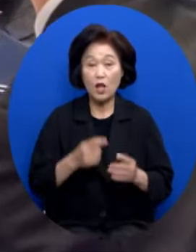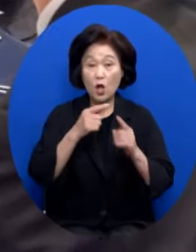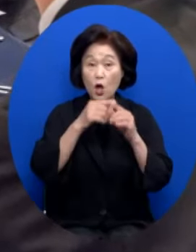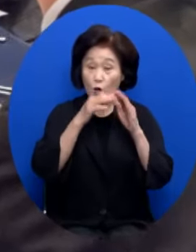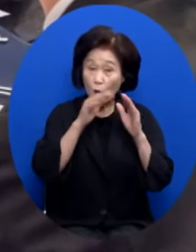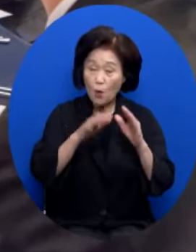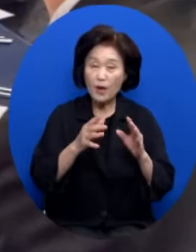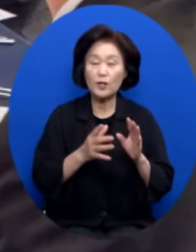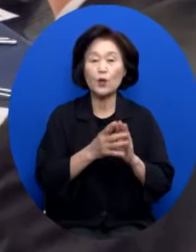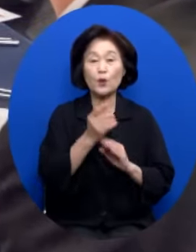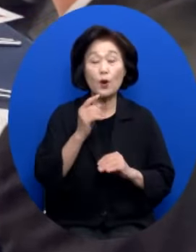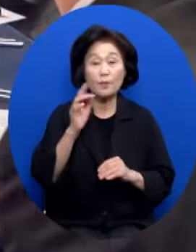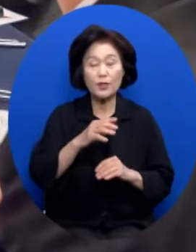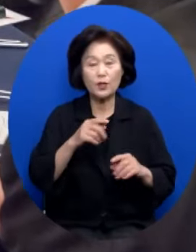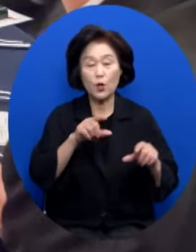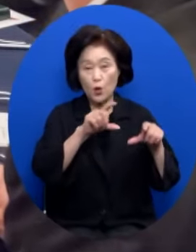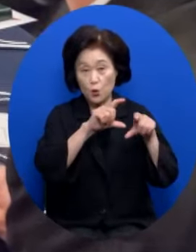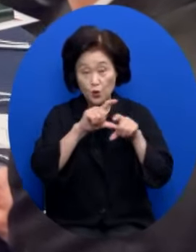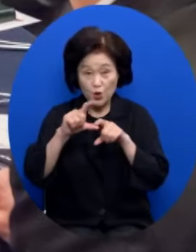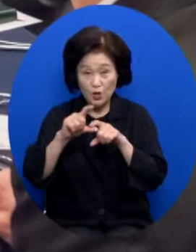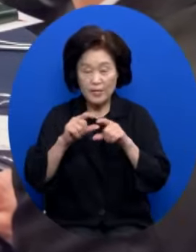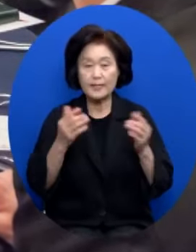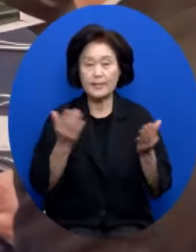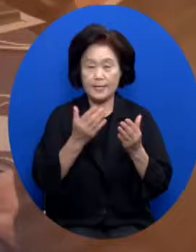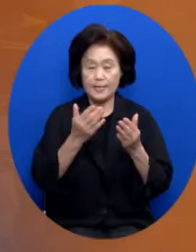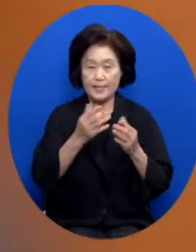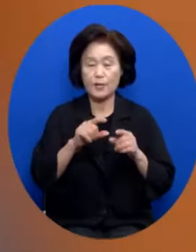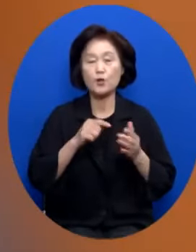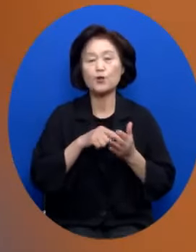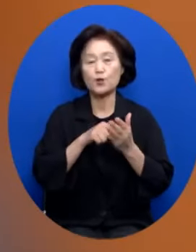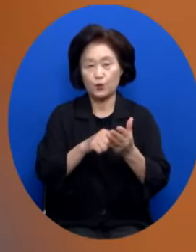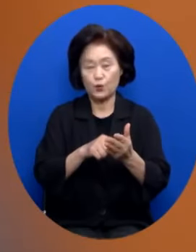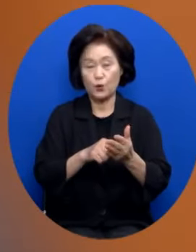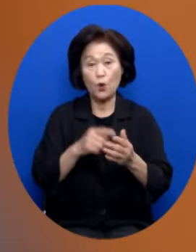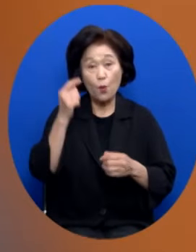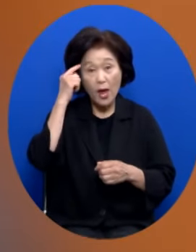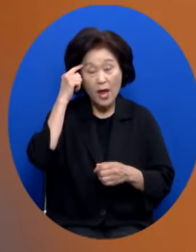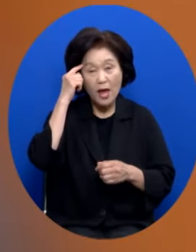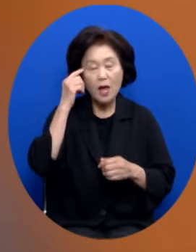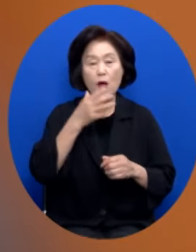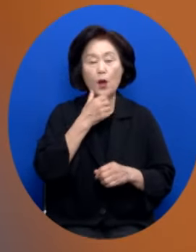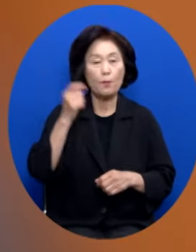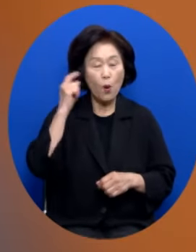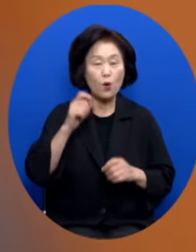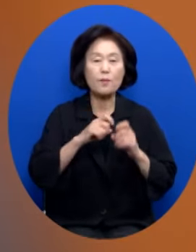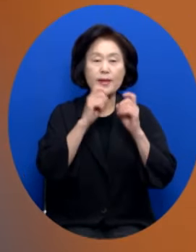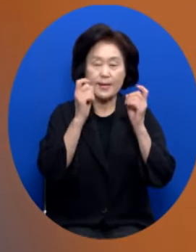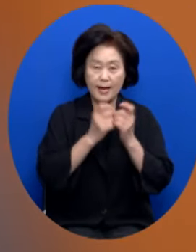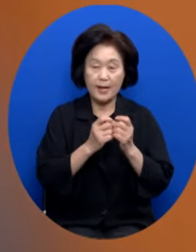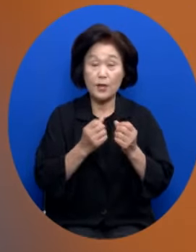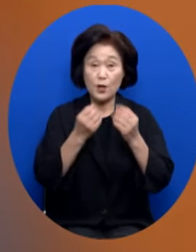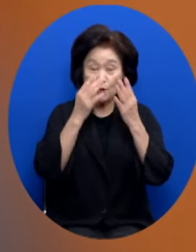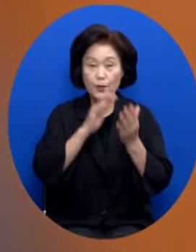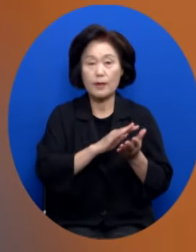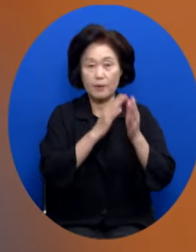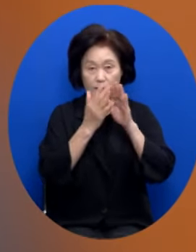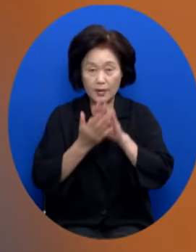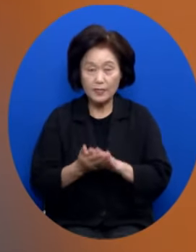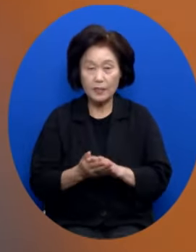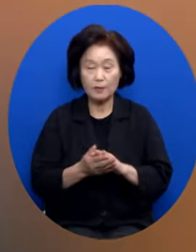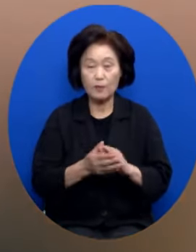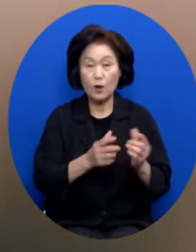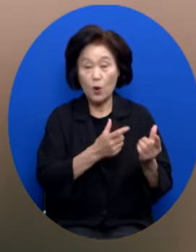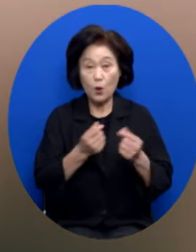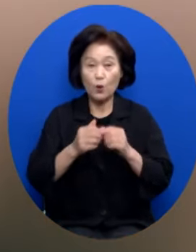교회는 통합적이고 균형 잡힌 사역을 추구할 것이다. 왜냐하면 복음이 개인을 새롭게 할 뿐만 아니라